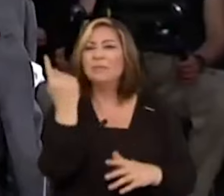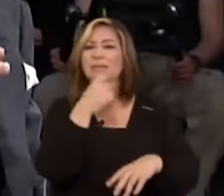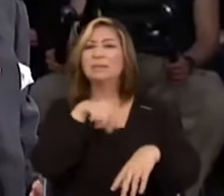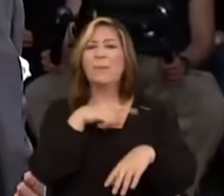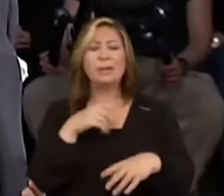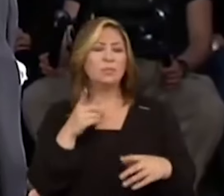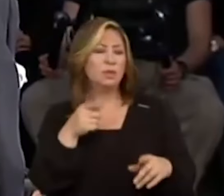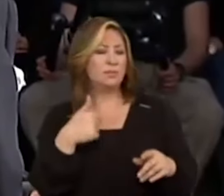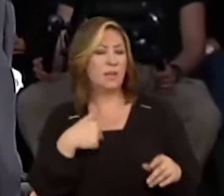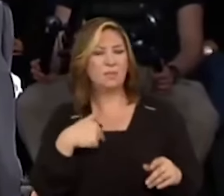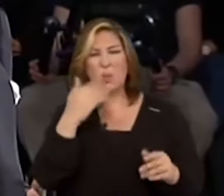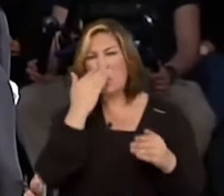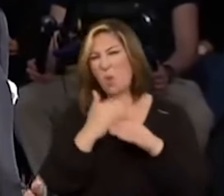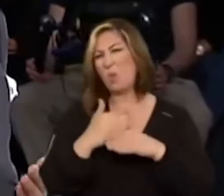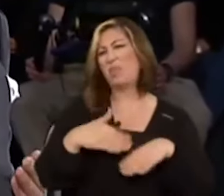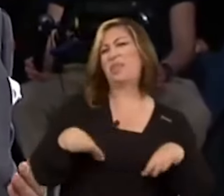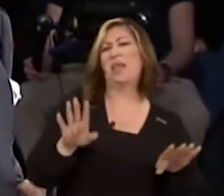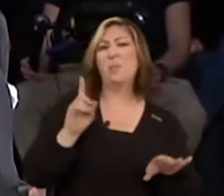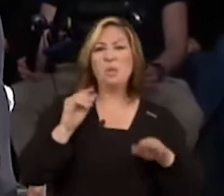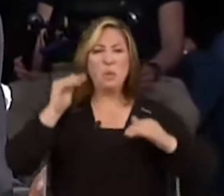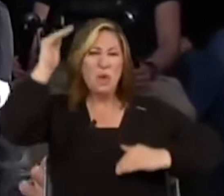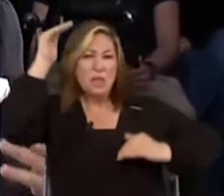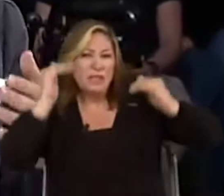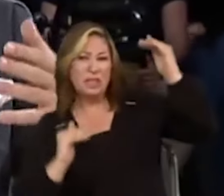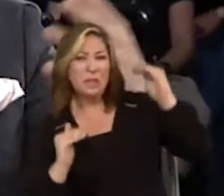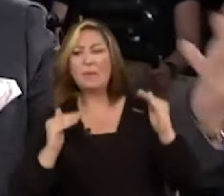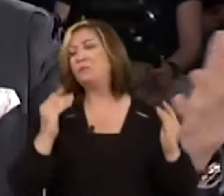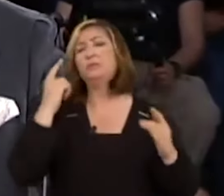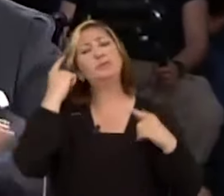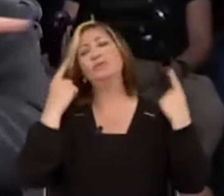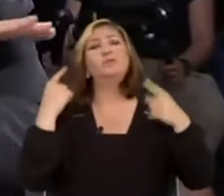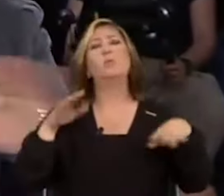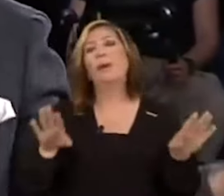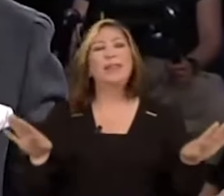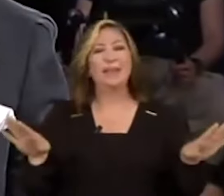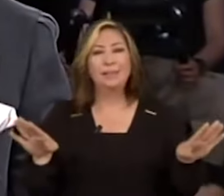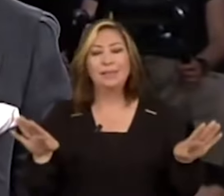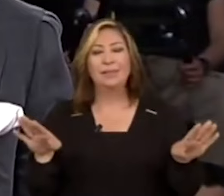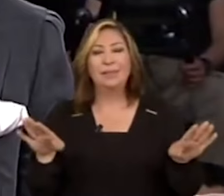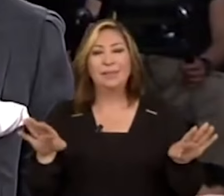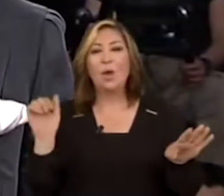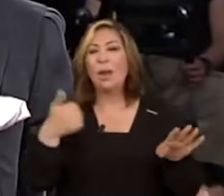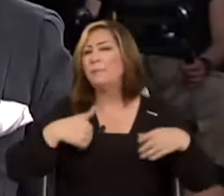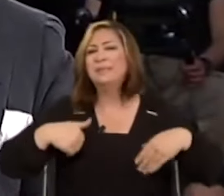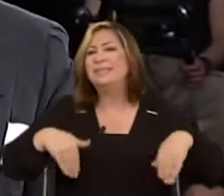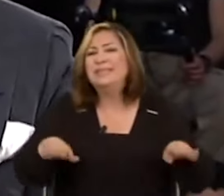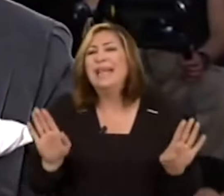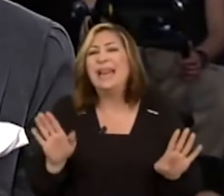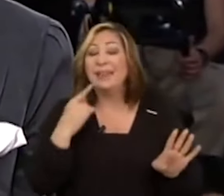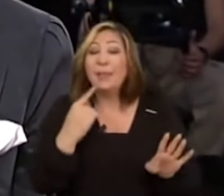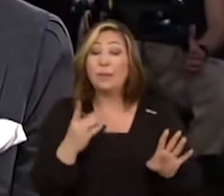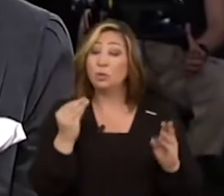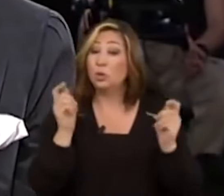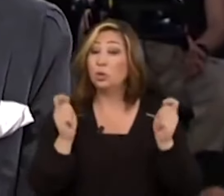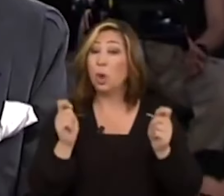zaman ulen burası benim klasıma uyuyor mu, uymuyor mu, burası yukarıda mı, burası aşağıda mı, tarzım uyuyor. Hiç bunları önemsememek bu